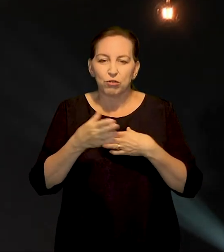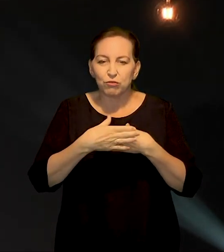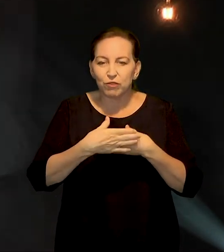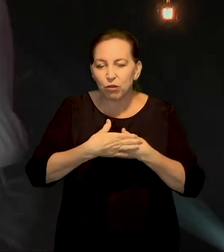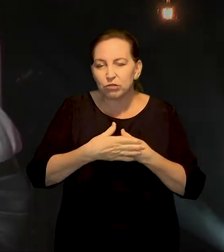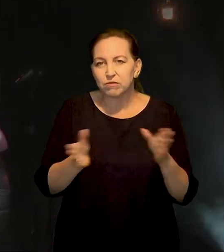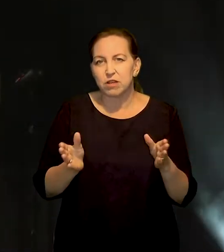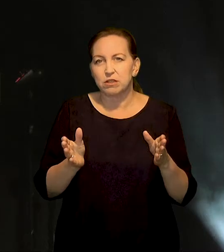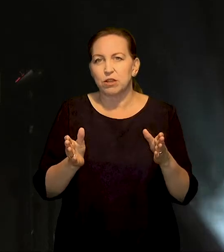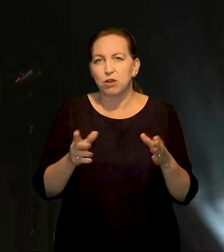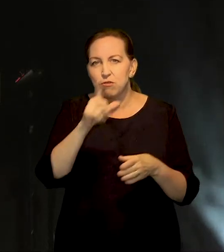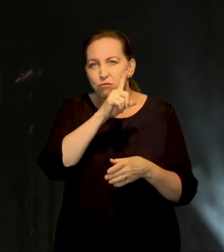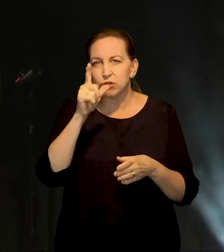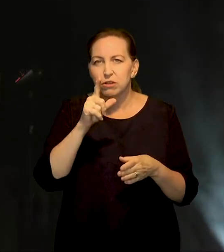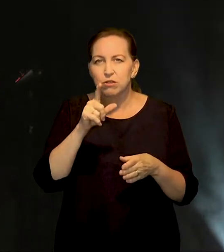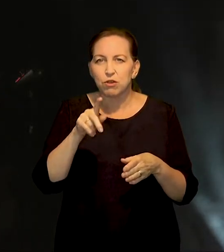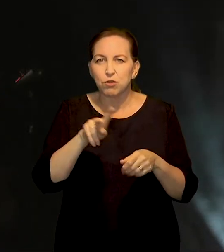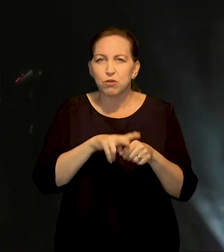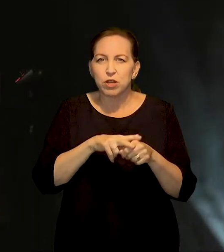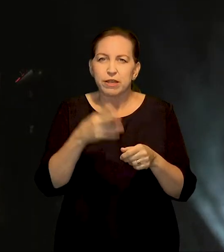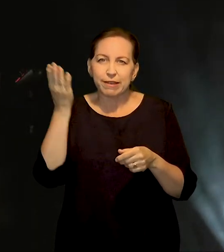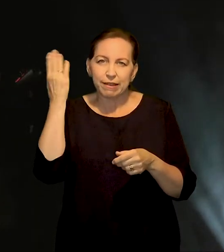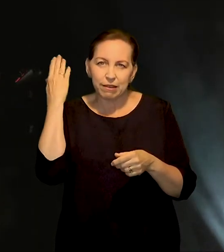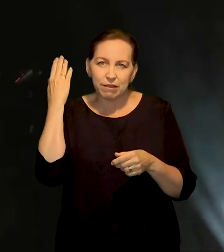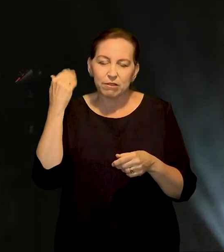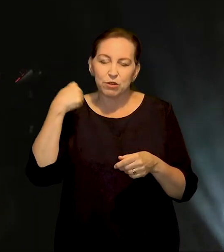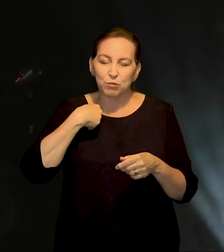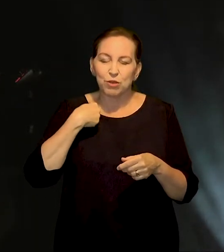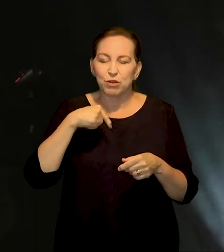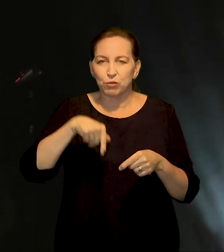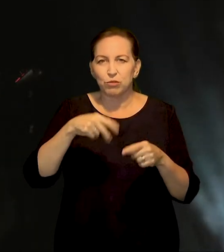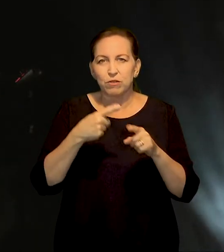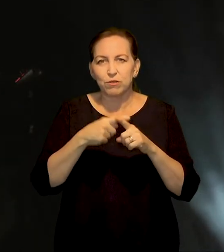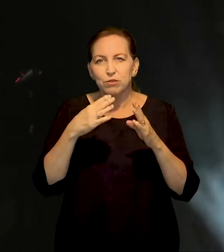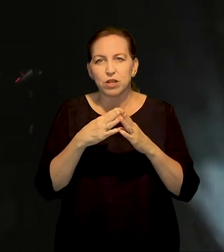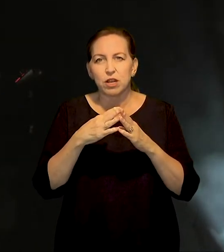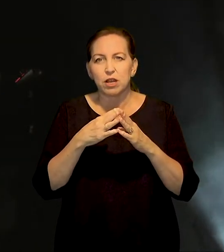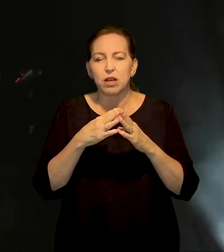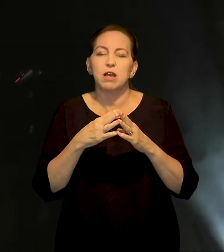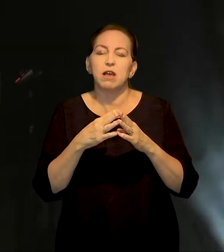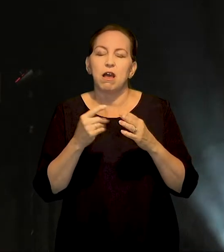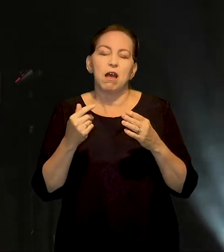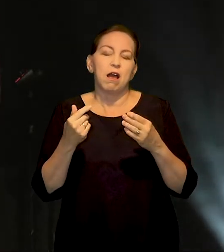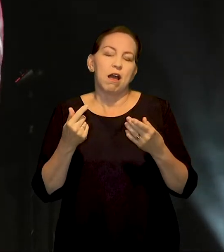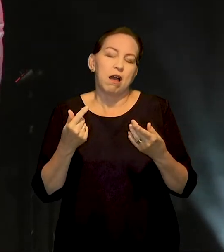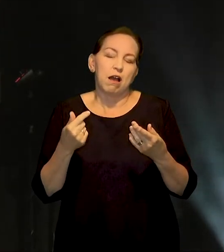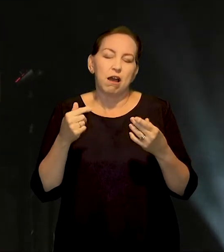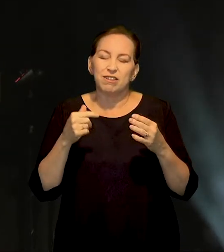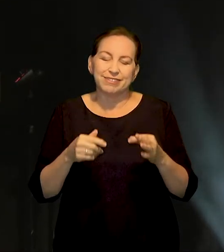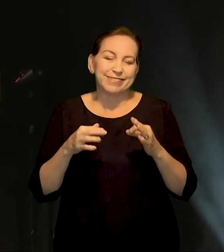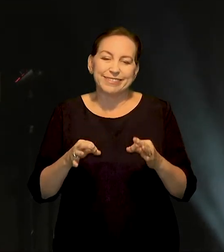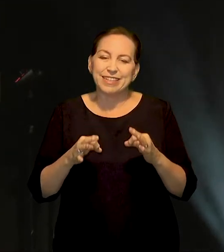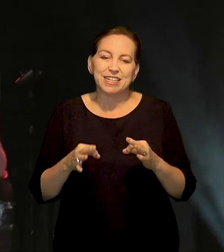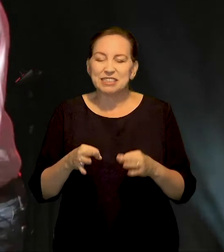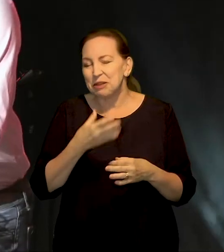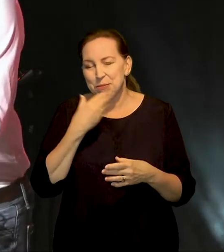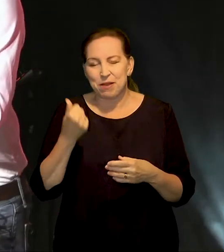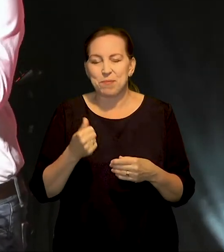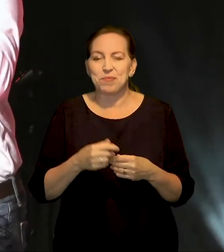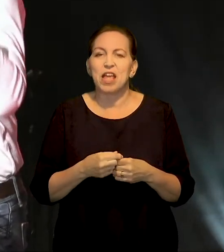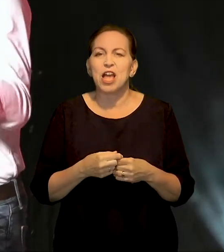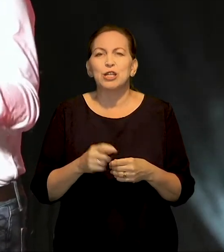nasze kompetencje, ale może się okazać, że my tak naprawdę nie rozumiemy jego motywacji. Nie